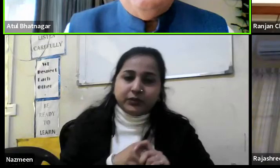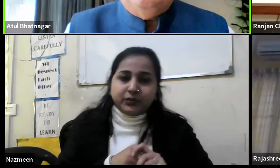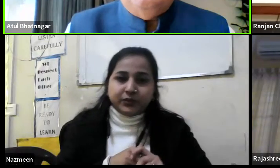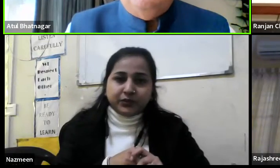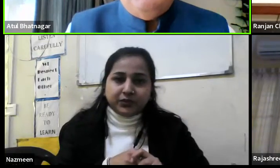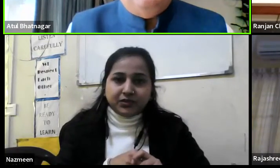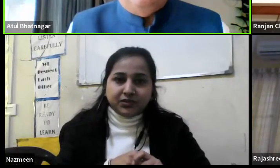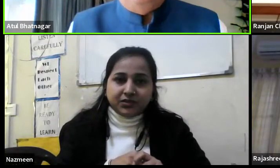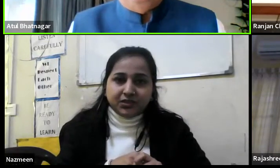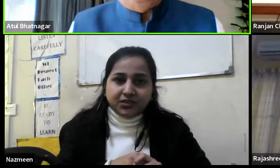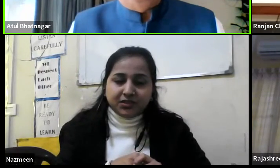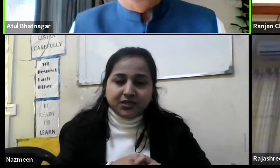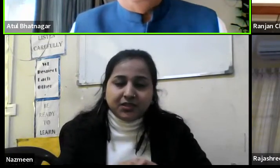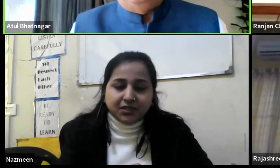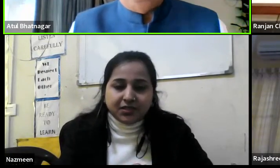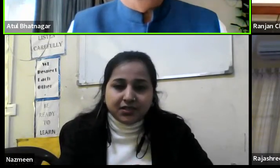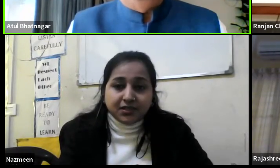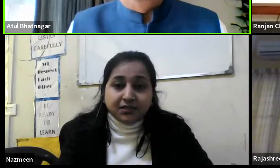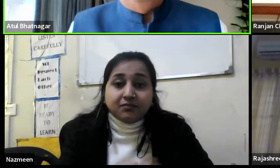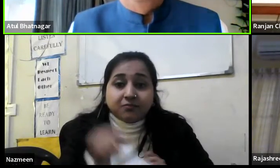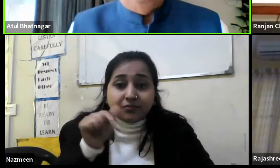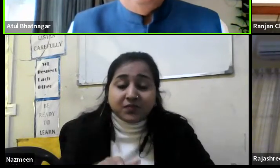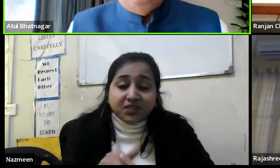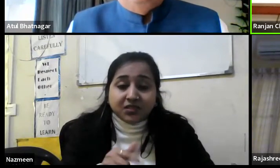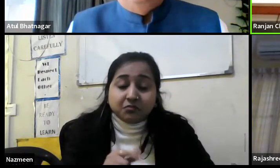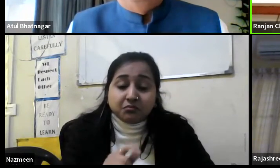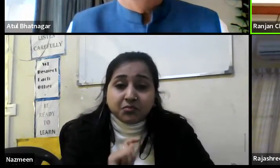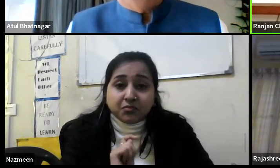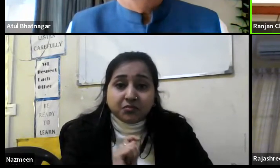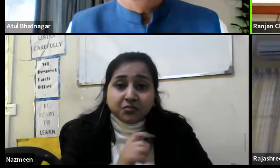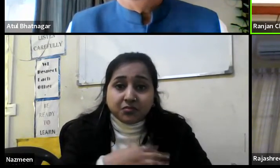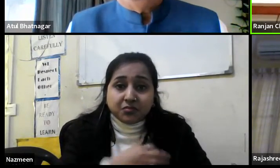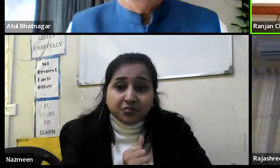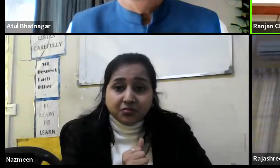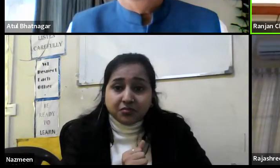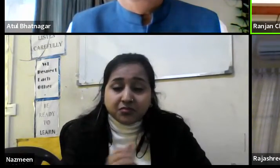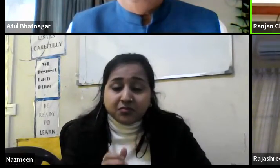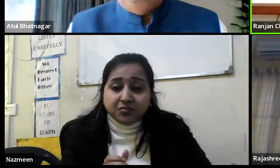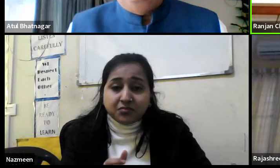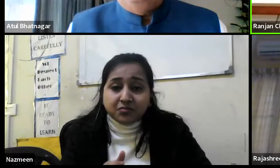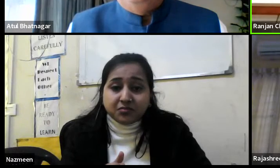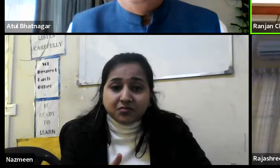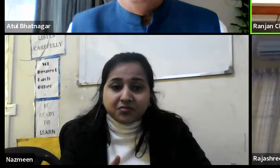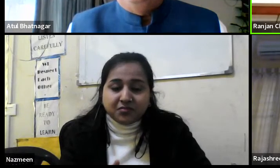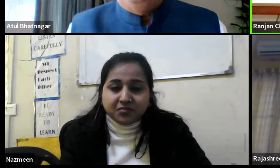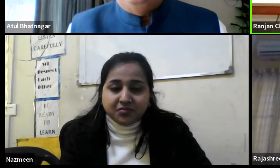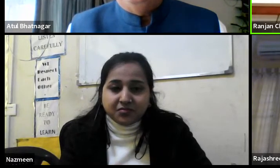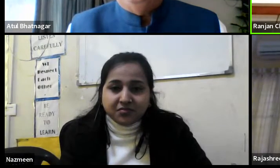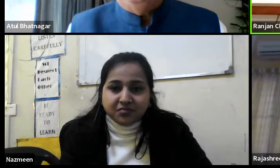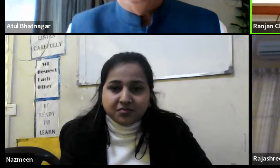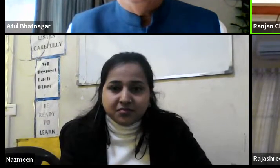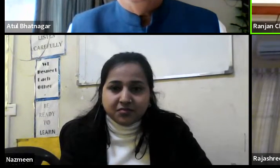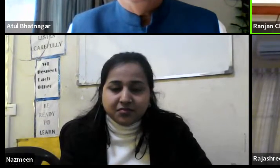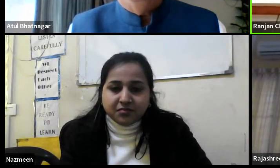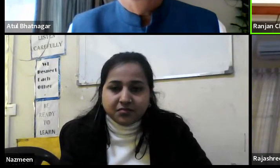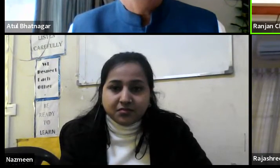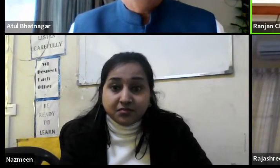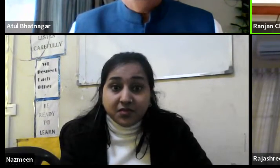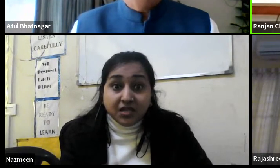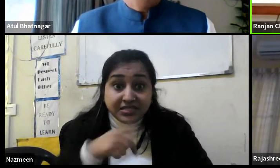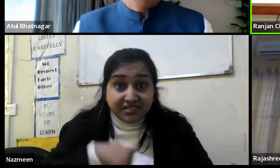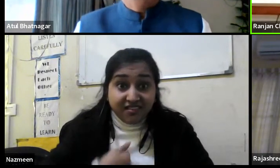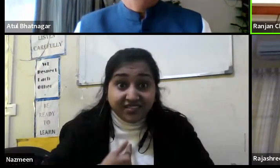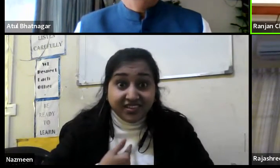इन द बेली आनी चाहिए। मेरे हिसाब से दैट इज व्हाट मेक्स अ सीईओ। अतुल जी, एक चीज और, आप फायर इन द बेली कह रहे हैं कि आग होनी चाहिए अपने